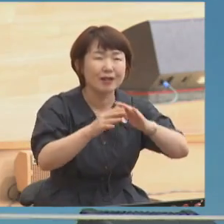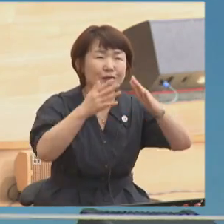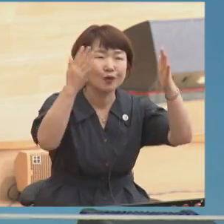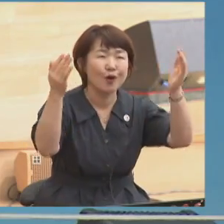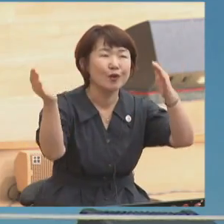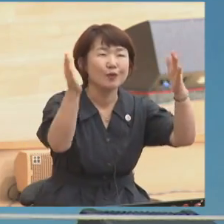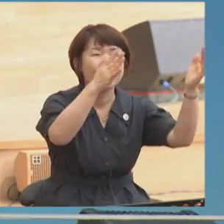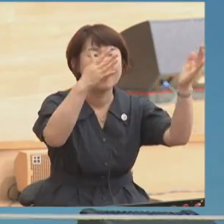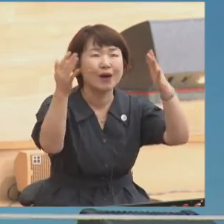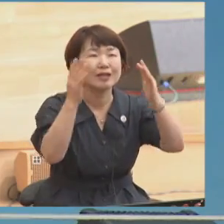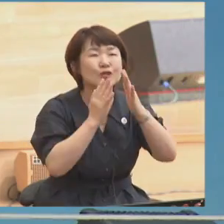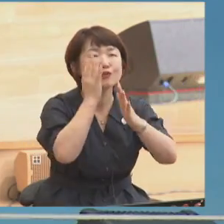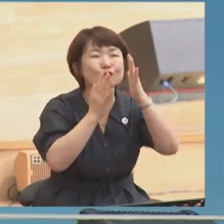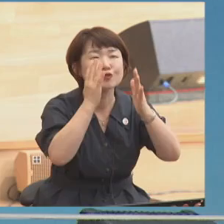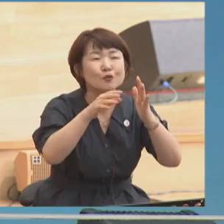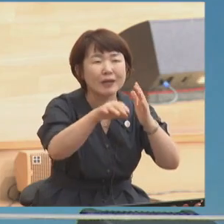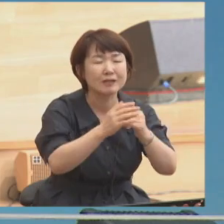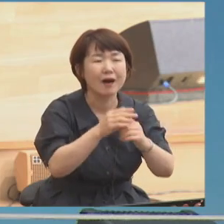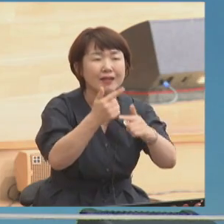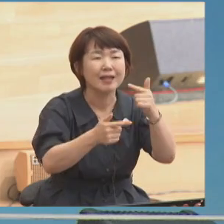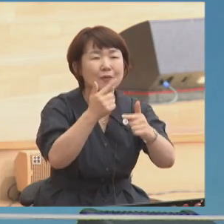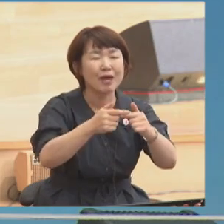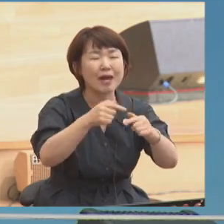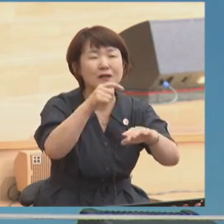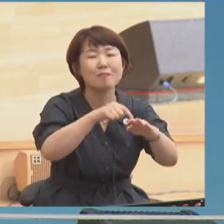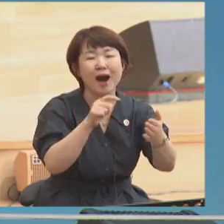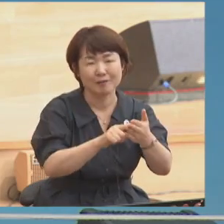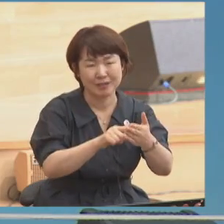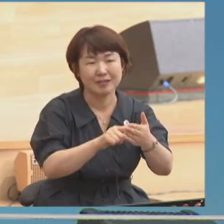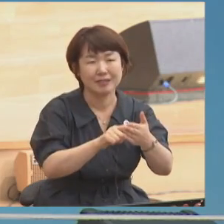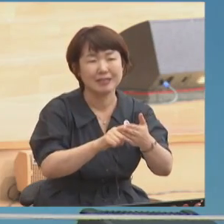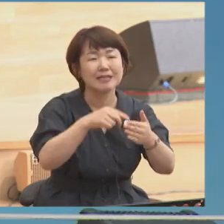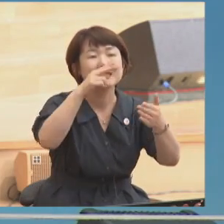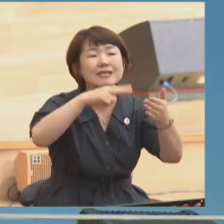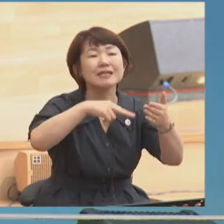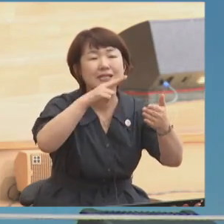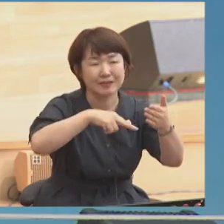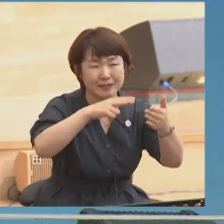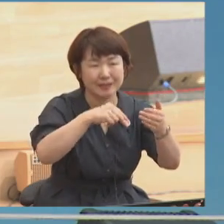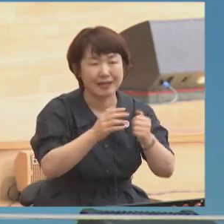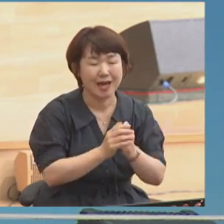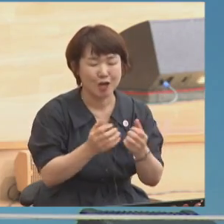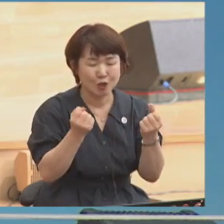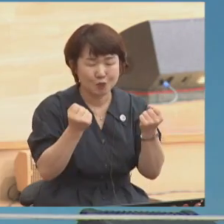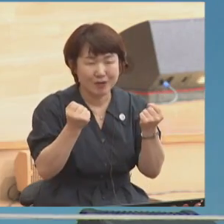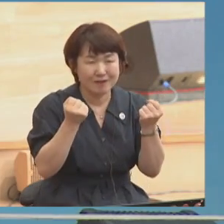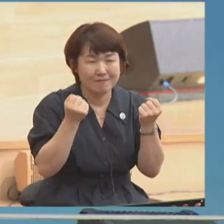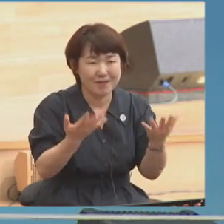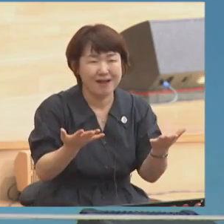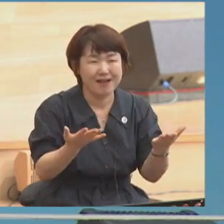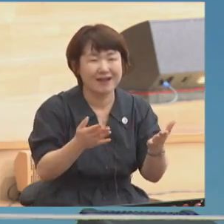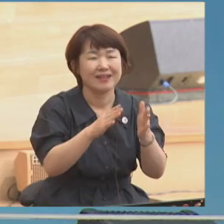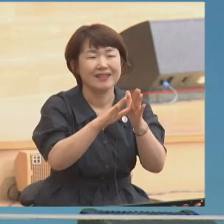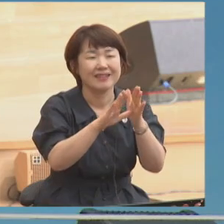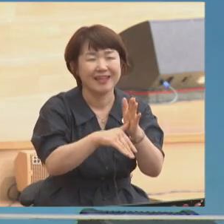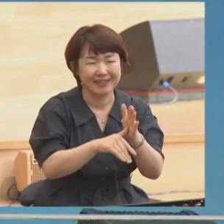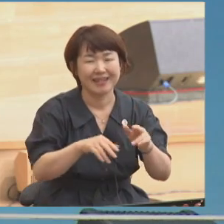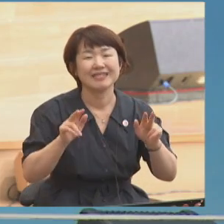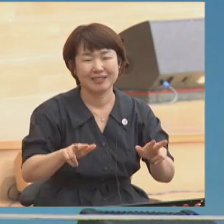드는 숲에서 나무 마음을 잃는다. 주먹을 풀 때가 되었다.